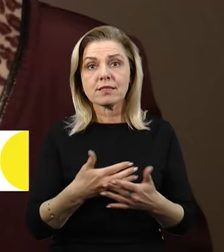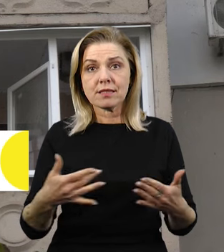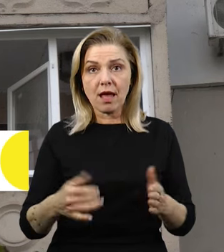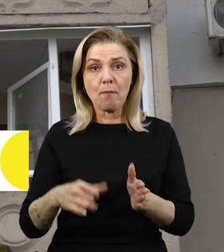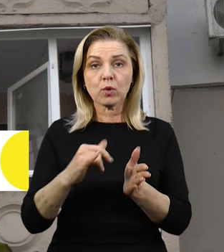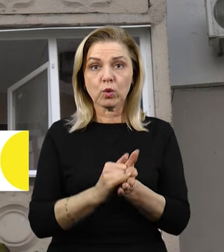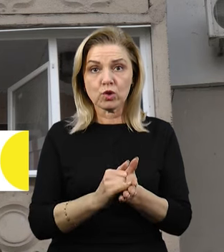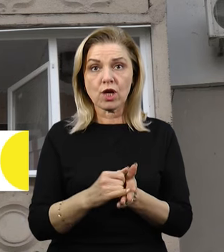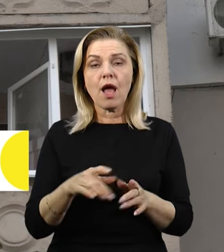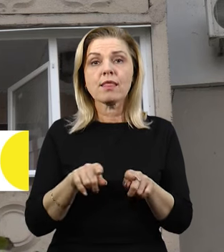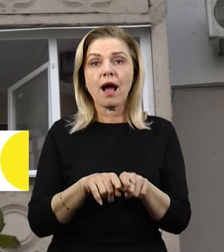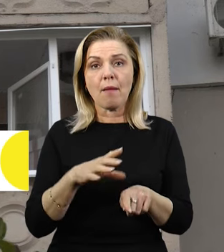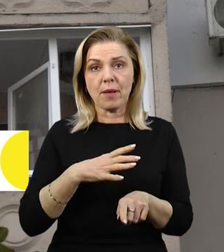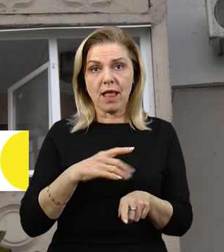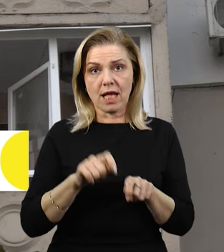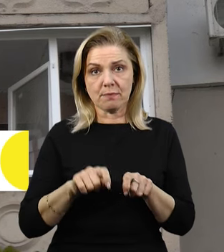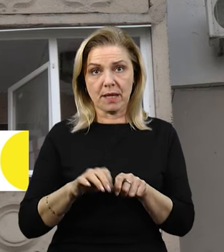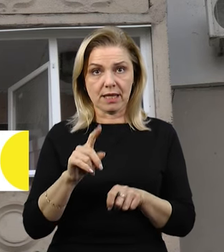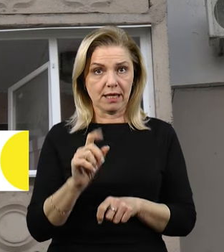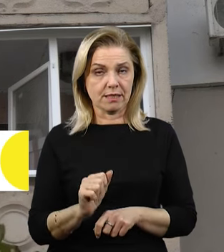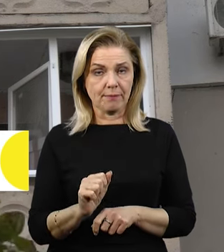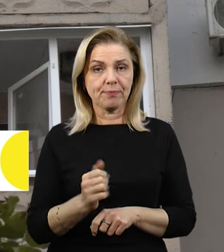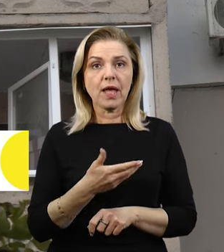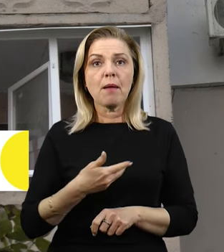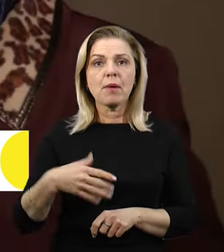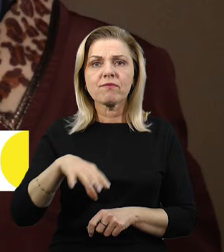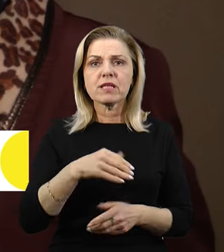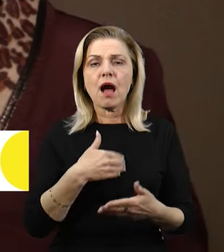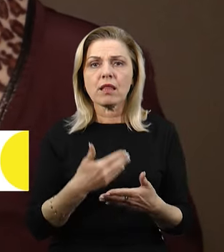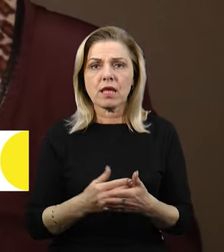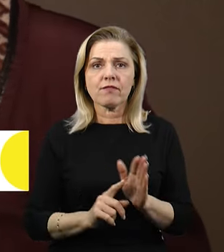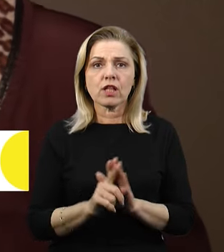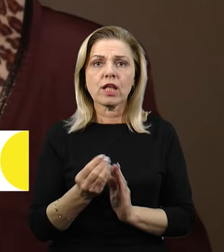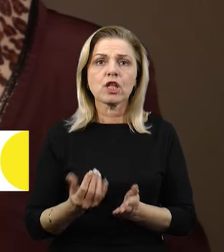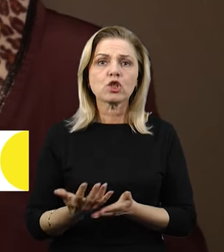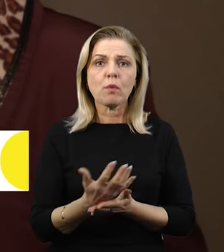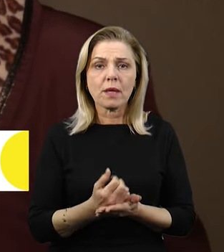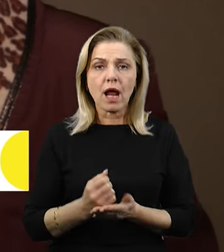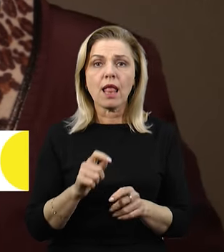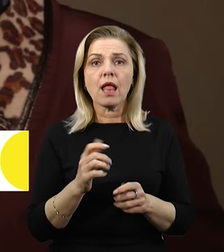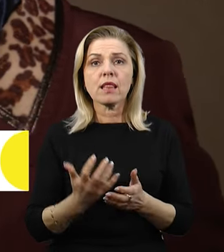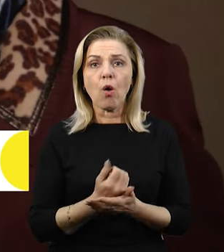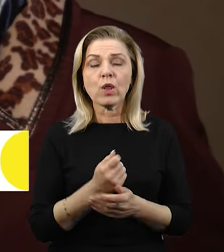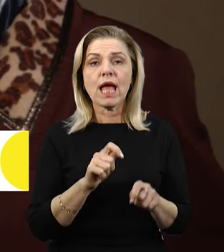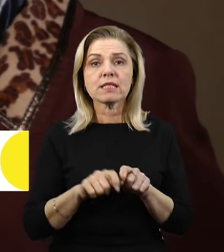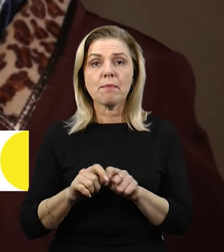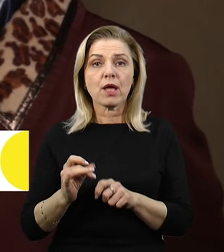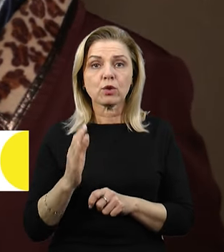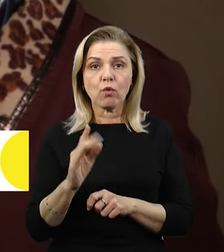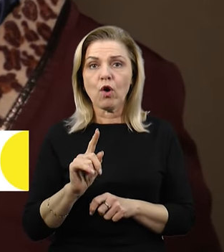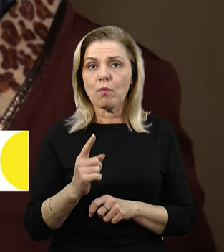была экспертиза. Мы все активно, и мы вот и деньги стали собирать, и все это находим эксперту, потому что мы не согласны с